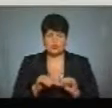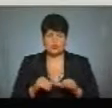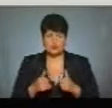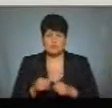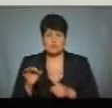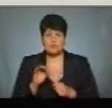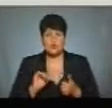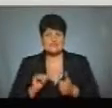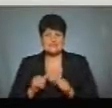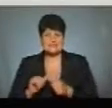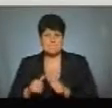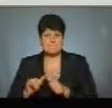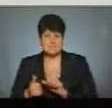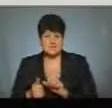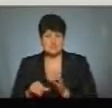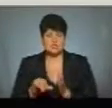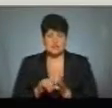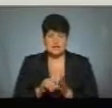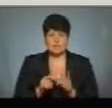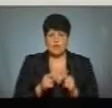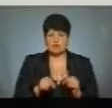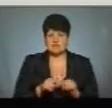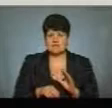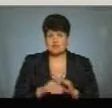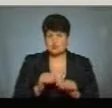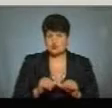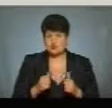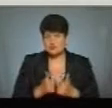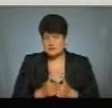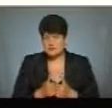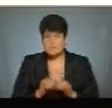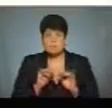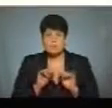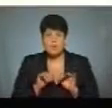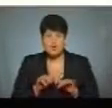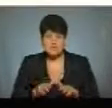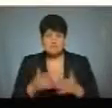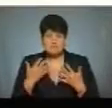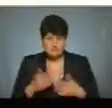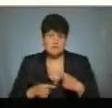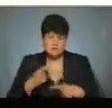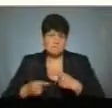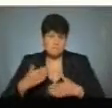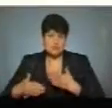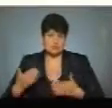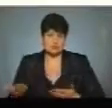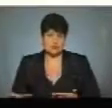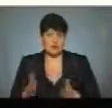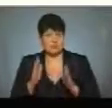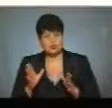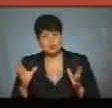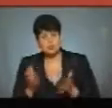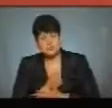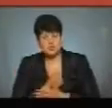комісії про заміну членів окружних виборчих комісій. Ну, тобто, процес пішов. Процес пішов? Чи буде